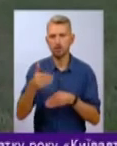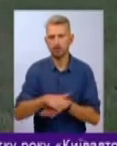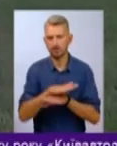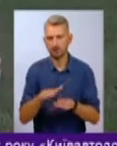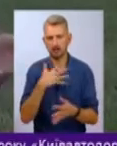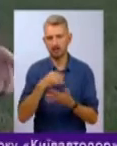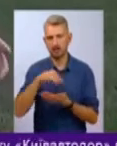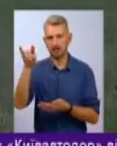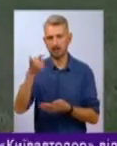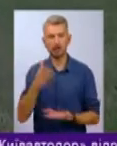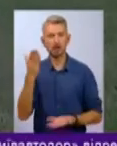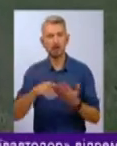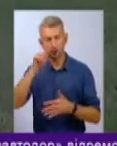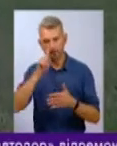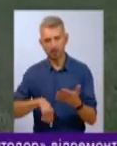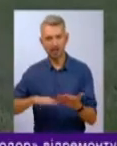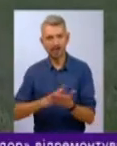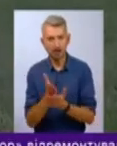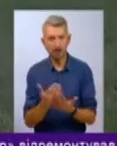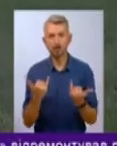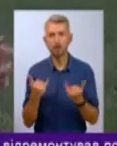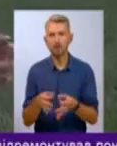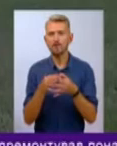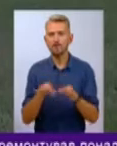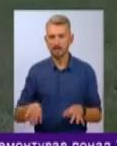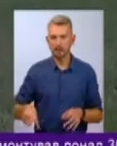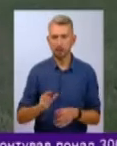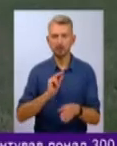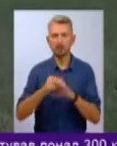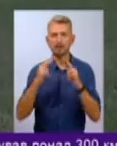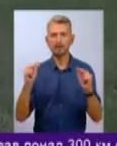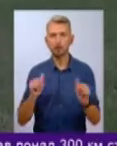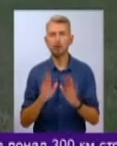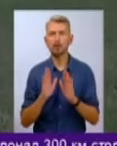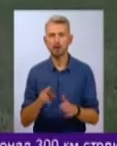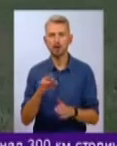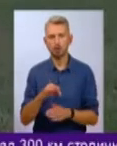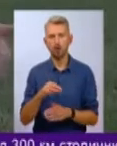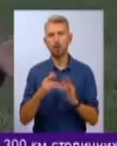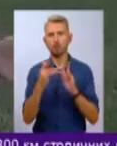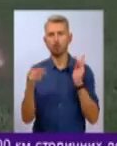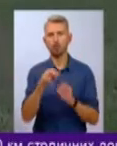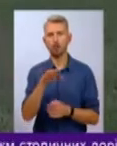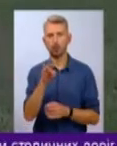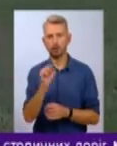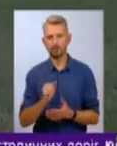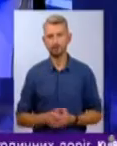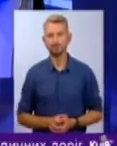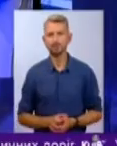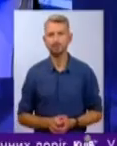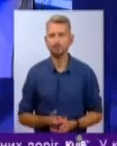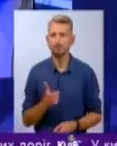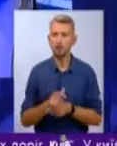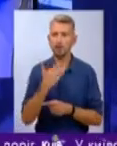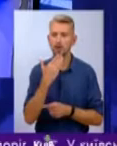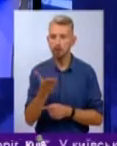власні рейси. Якщо ж вірити картам, то наразі вільний проїзд через Дніпро лишається лише по мосту Патоне. Студія. Дуже